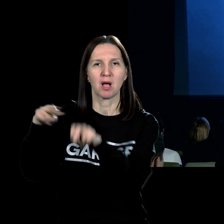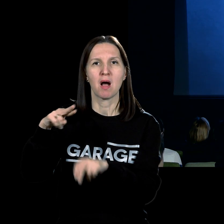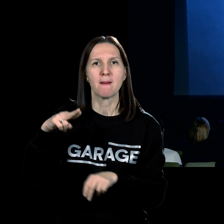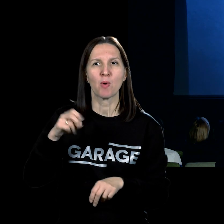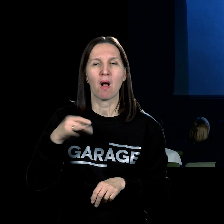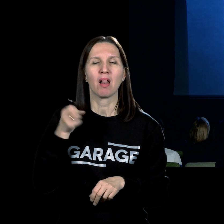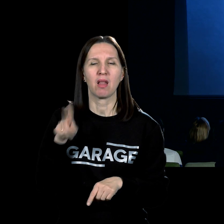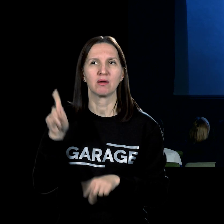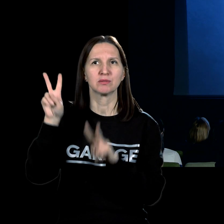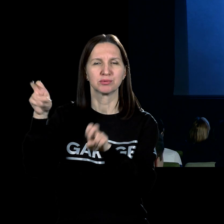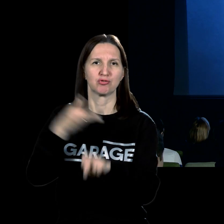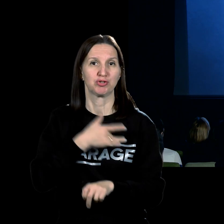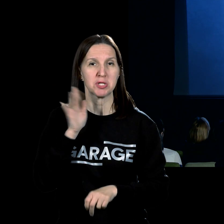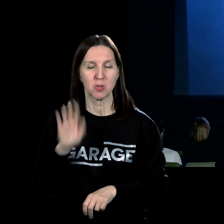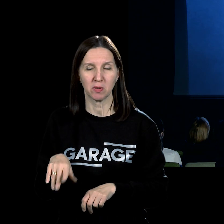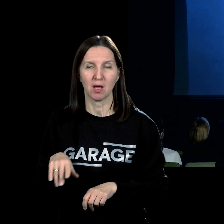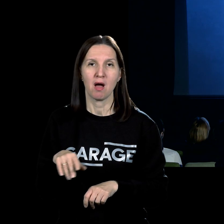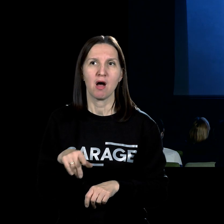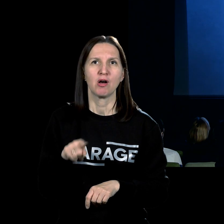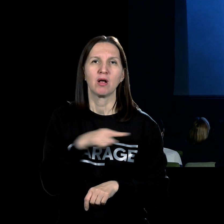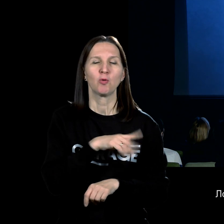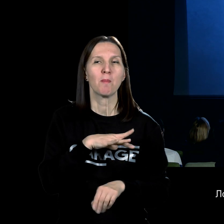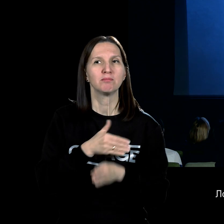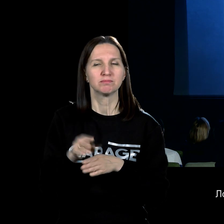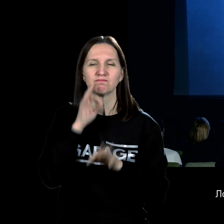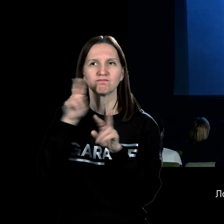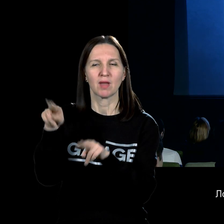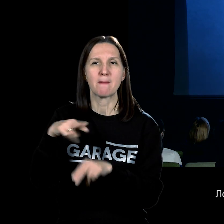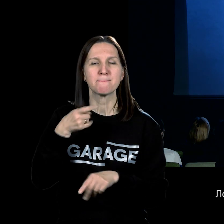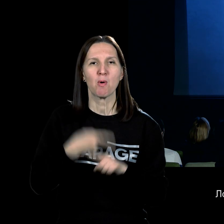Поллок – балет по сравнению с этим, а тут поножовщина.